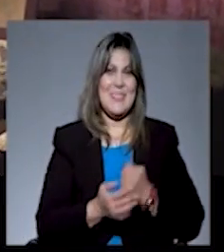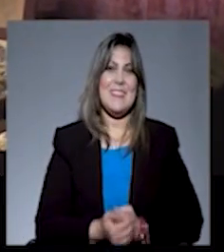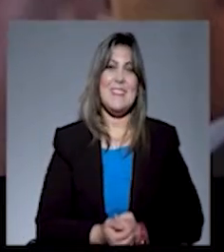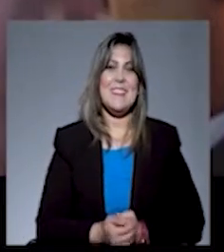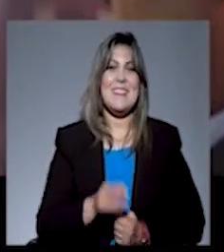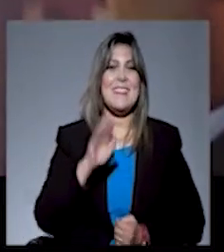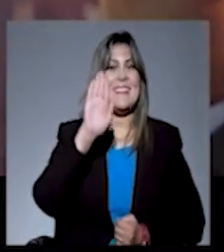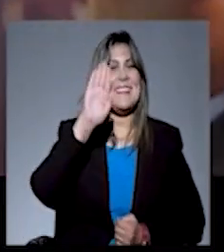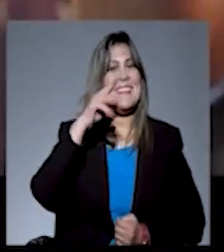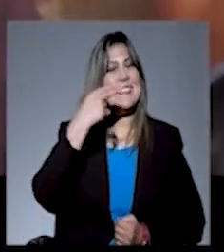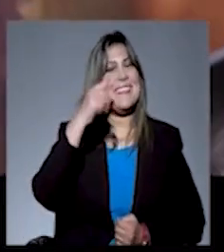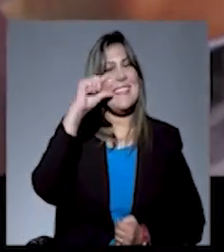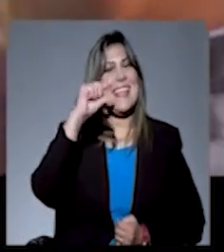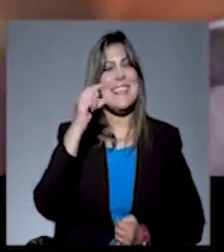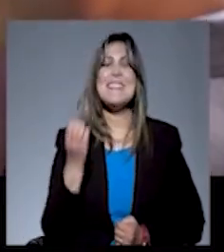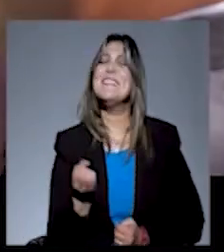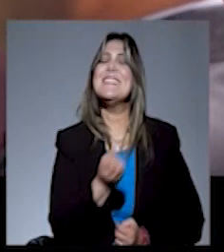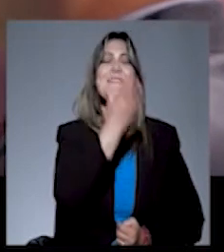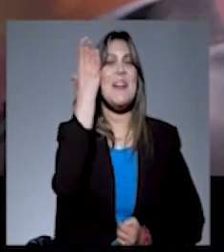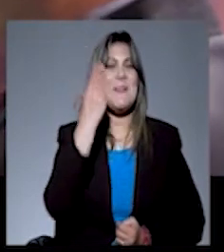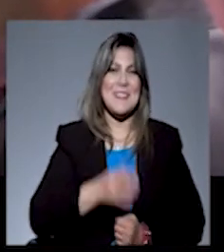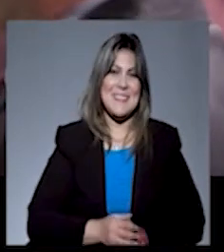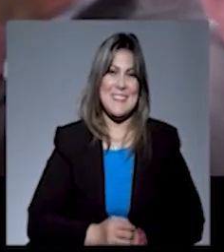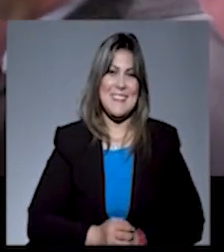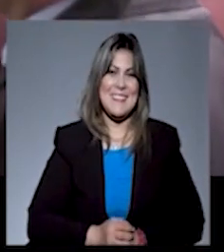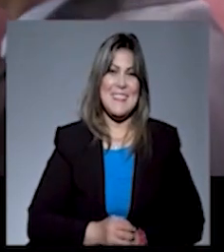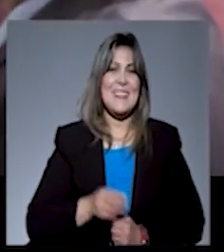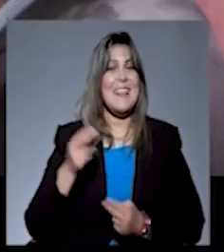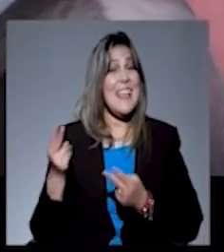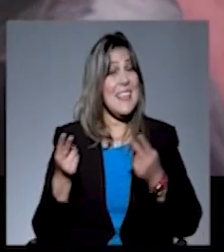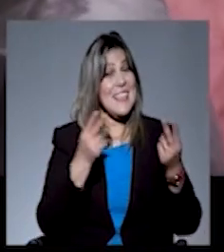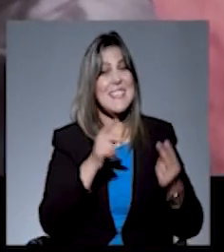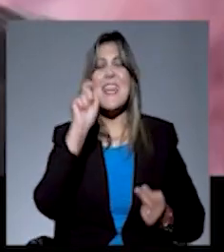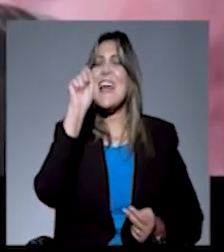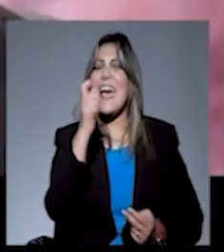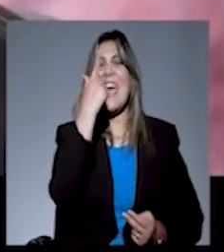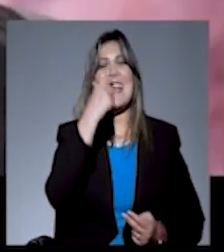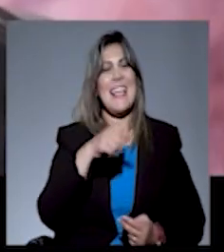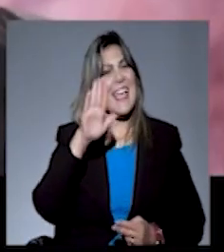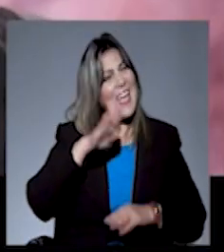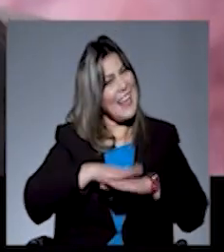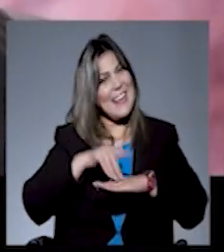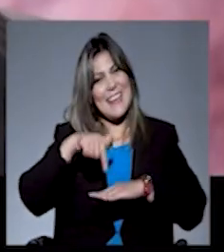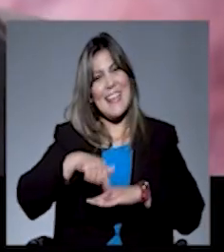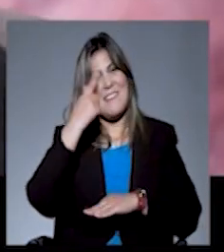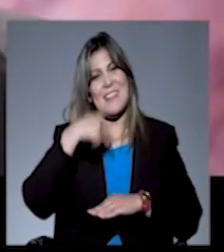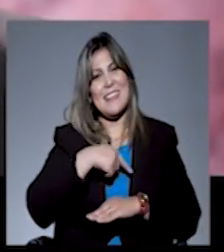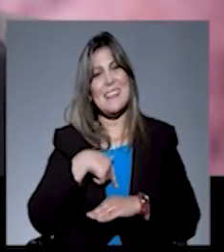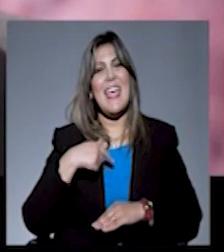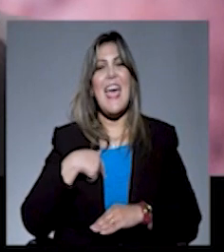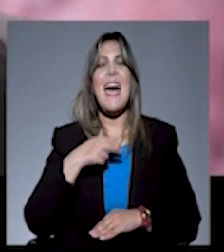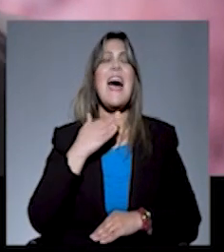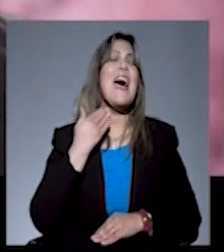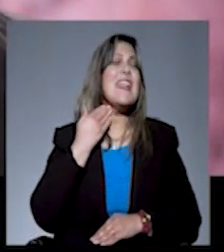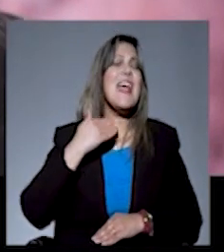اتفضل. سعد باشا نورت الكاتدرائيه. زياره جنابه غاليه قوي علينا. ليا كل الشرف ان اكون